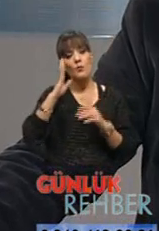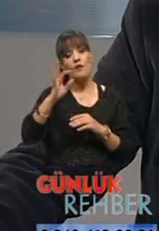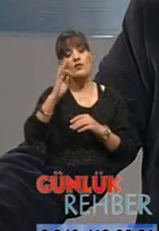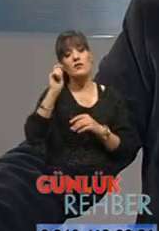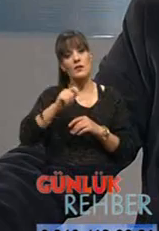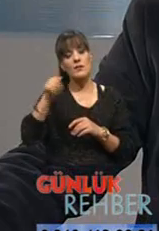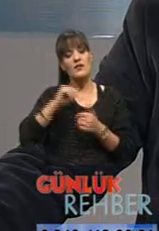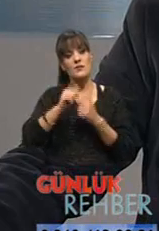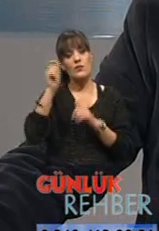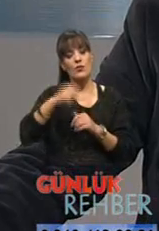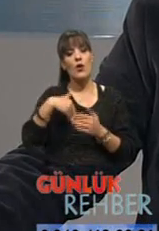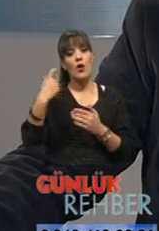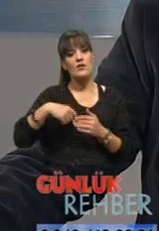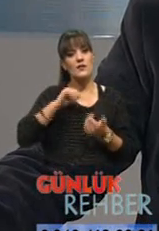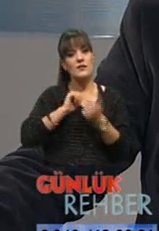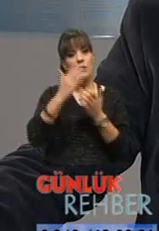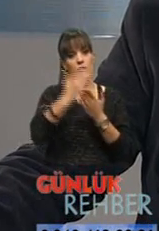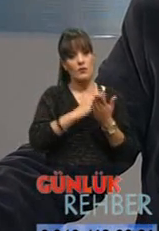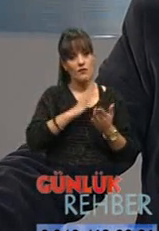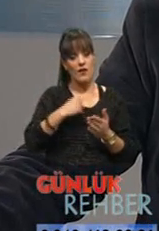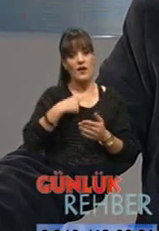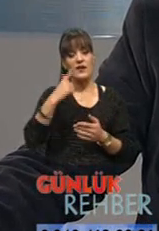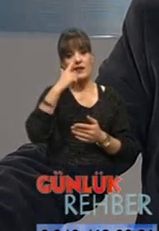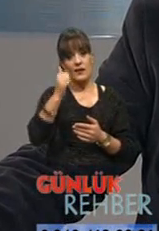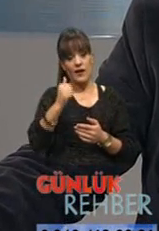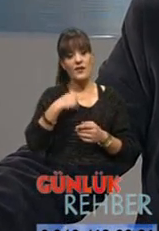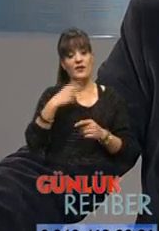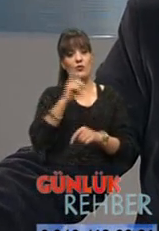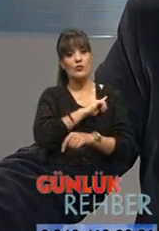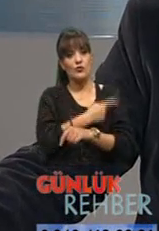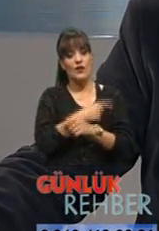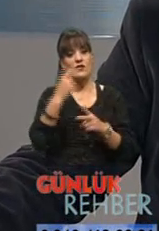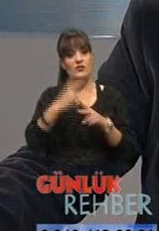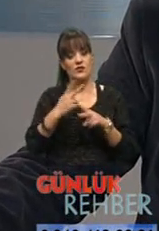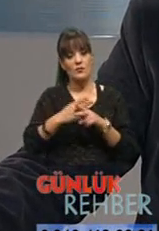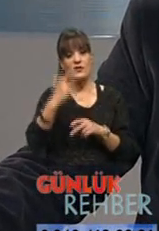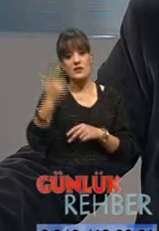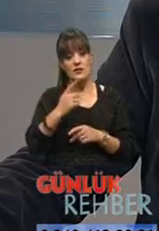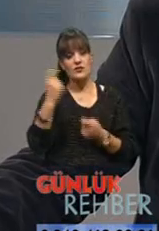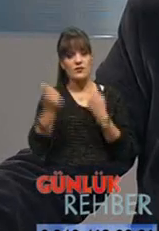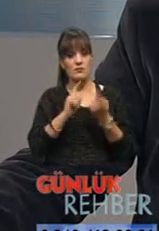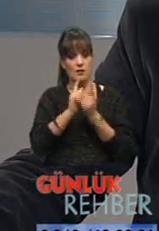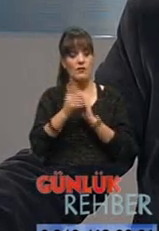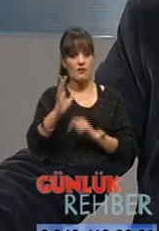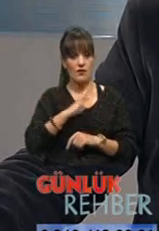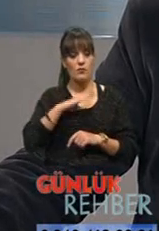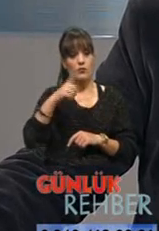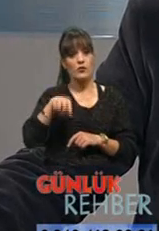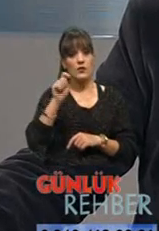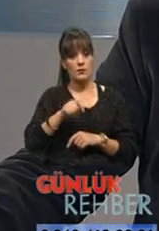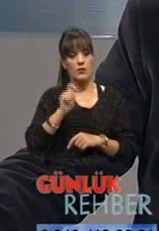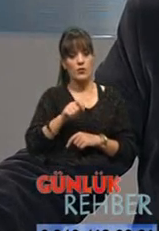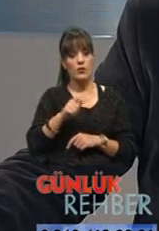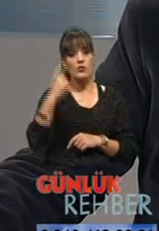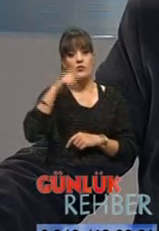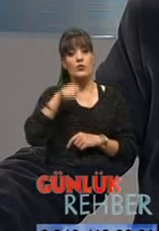sporcularımız için özel kondisyon programları var. İşte dayanıklılığın üzerine çabuk kuvvet, bunun üzerine sürat çalışmalarımız var. Yani bunları yapıyorlar.